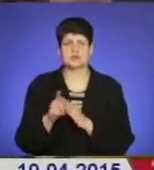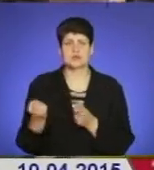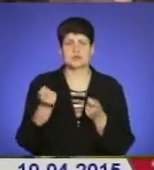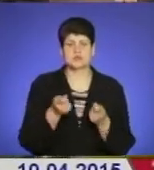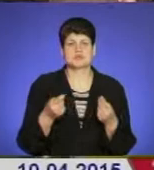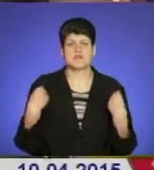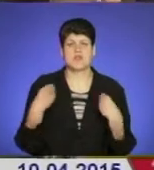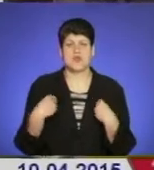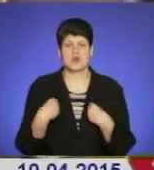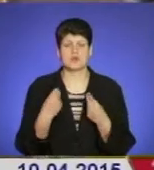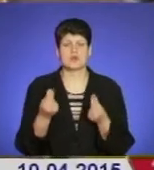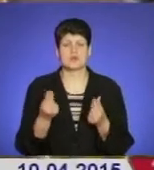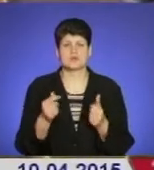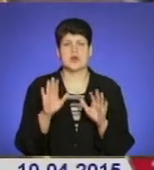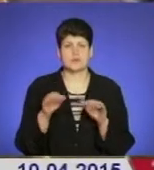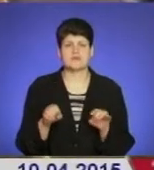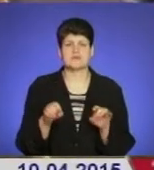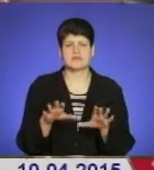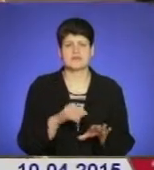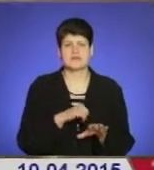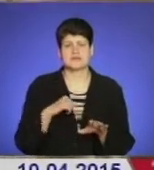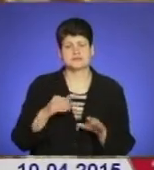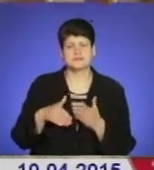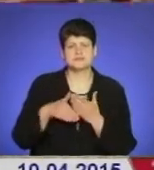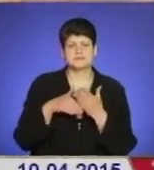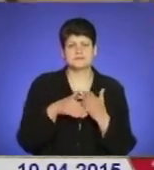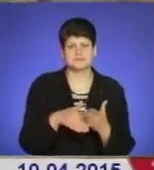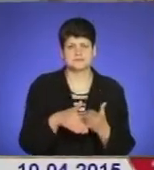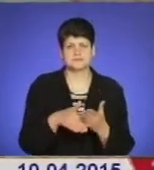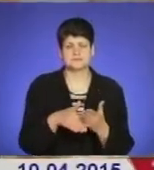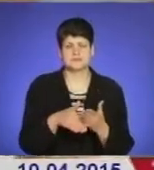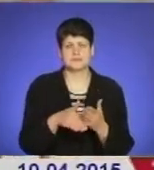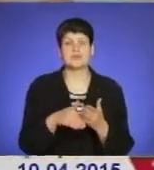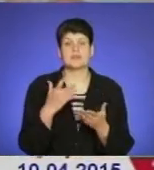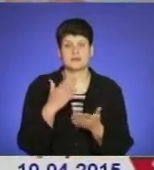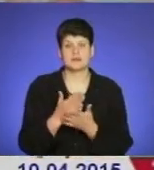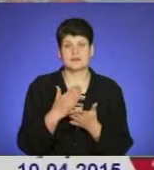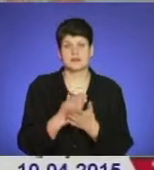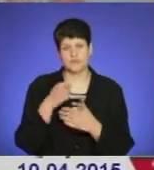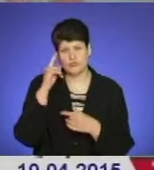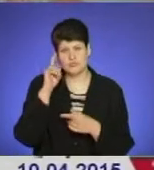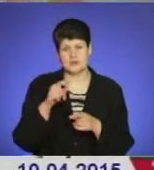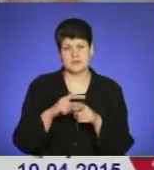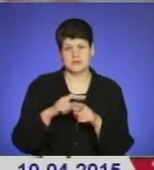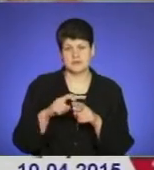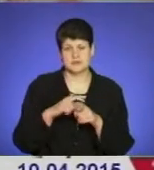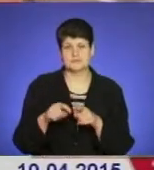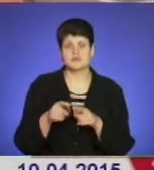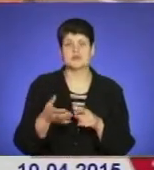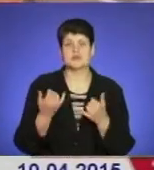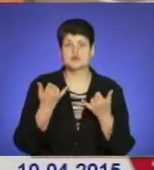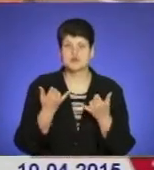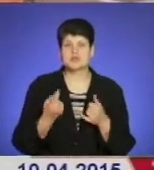та кошти для бійців, а потім вирішив і сам долучитися до роботи. У нагоді стали вміння зварювальника.